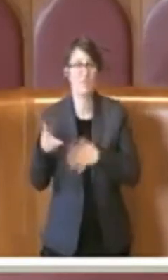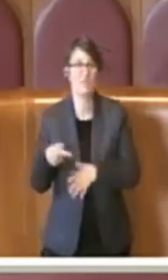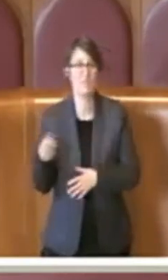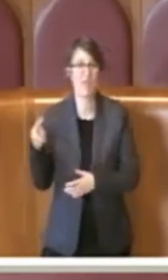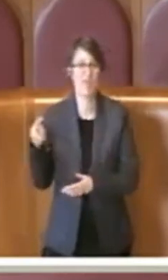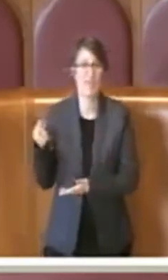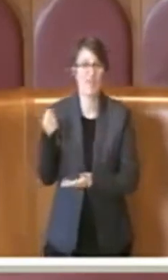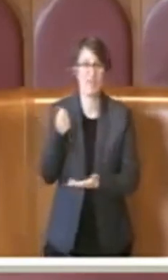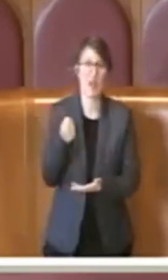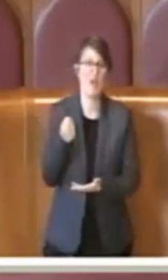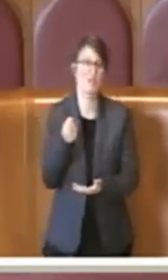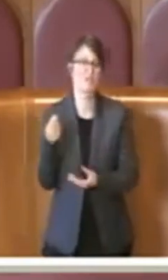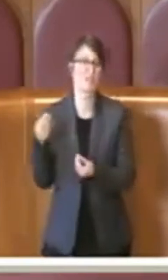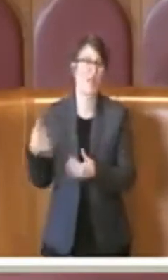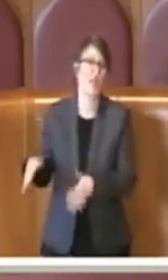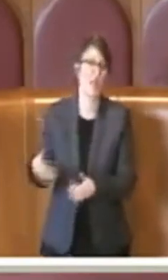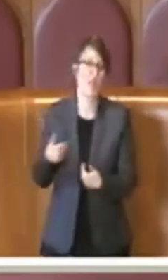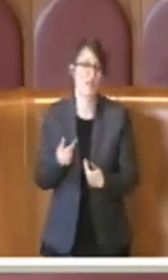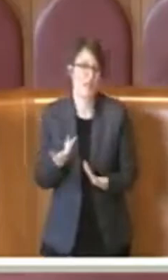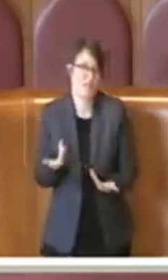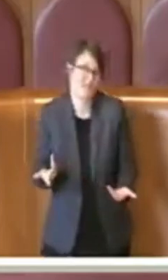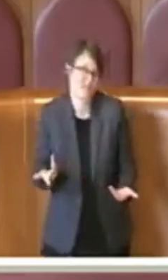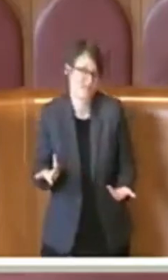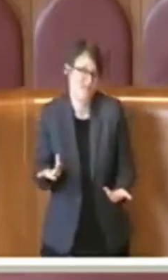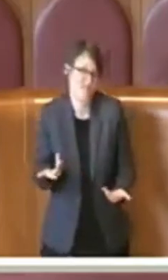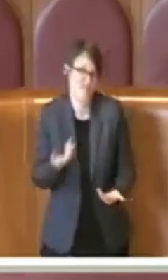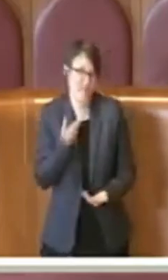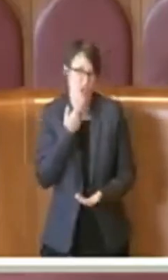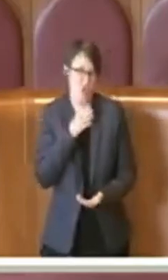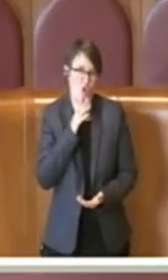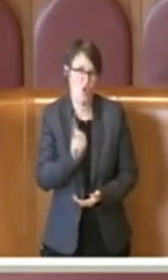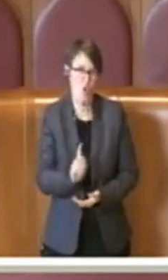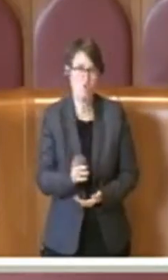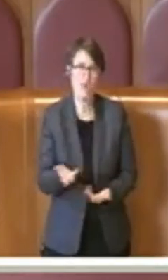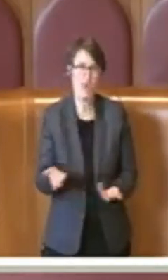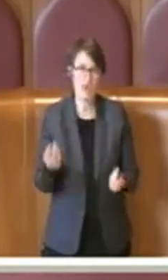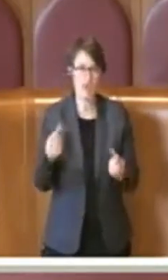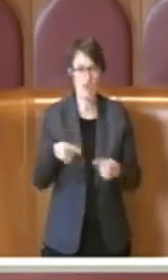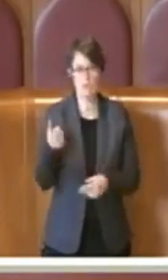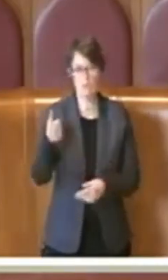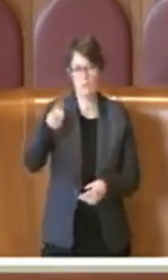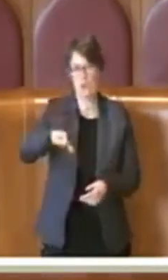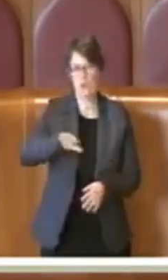ridicolo, quindi per questo motivo bocciamo questo ordine del giorno. Grazie.